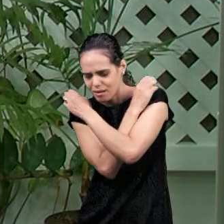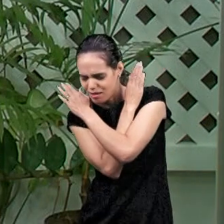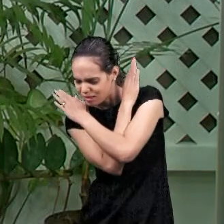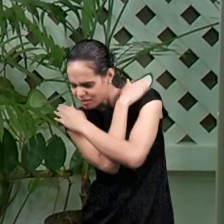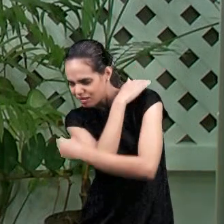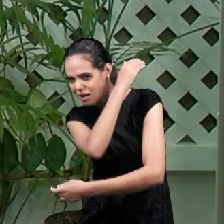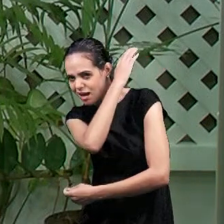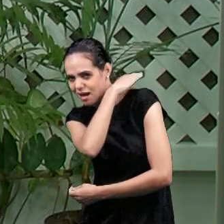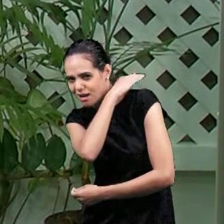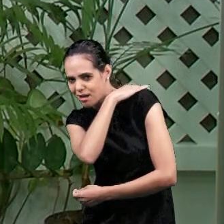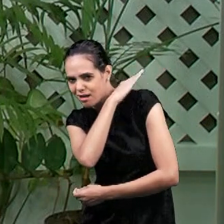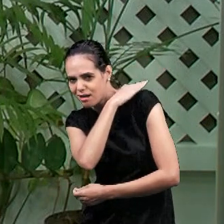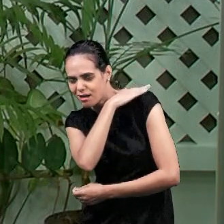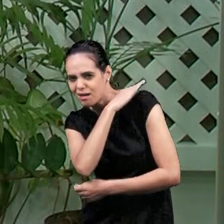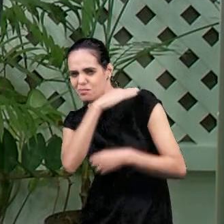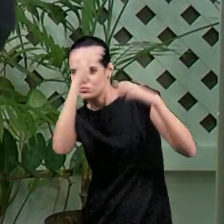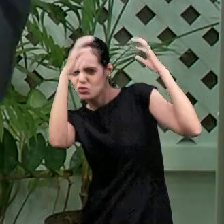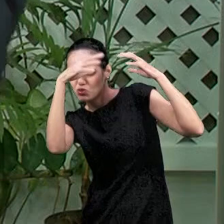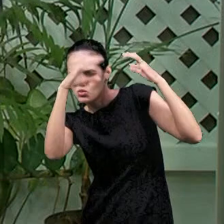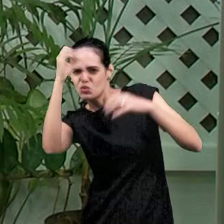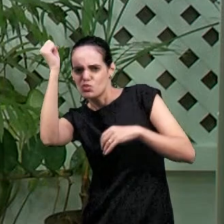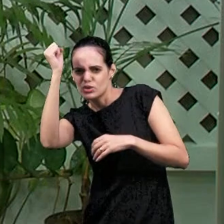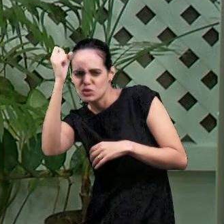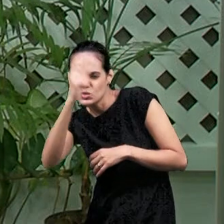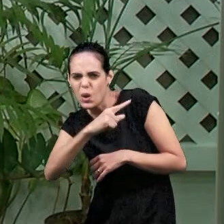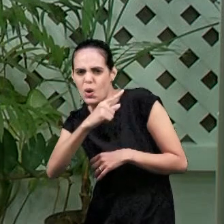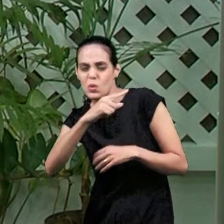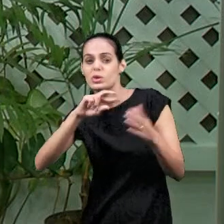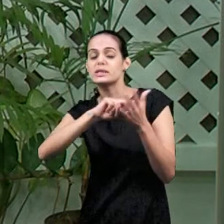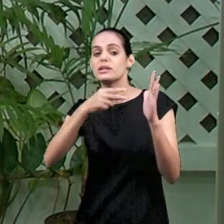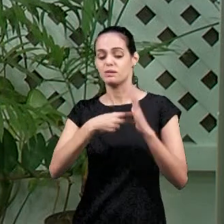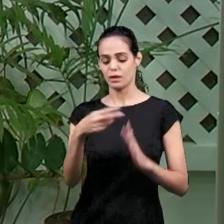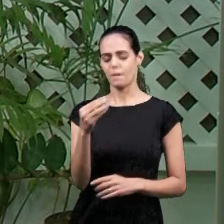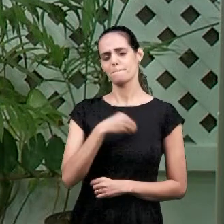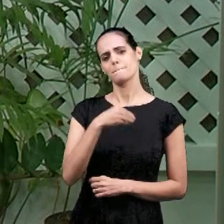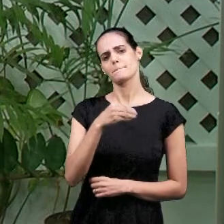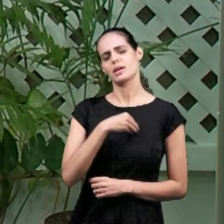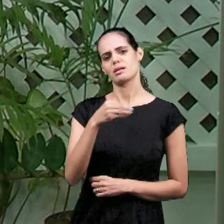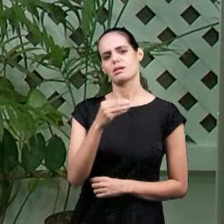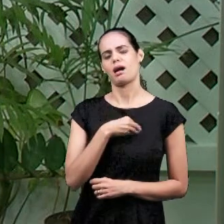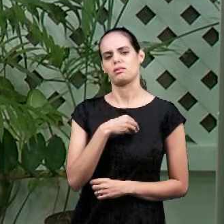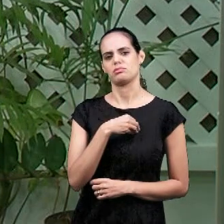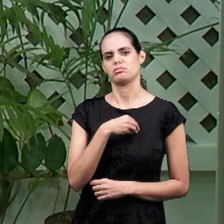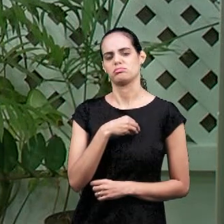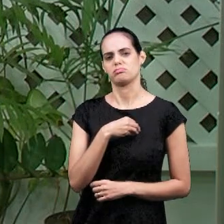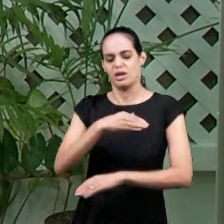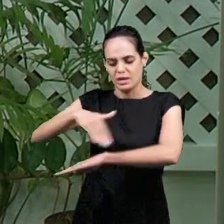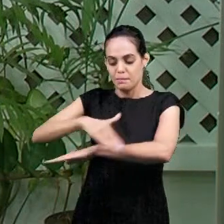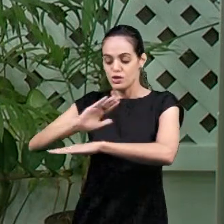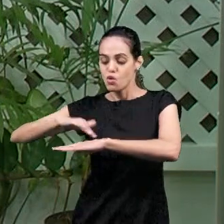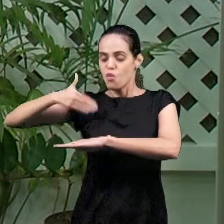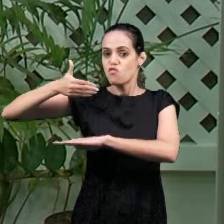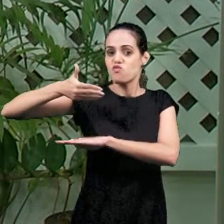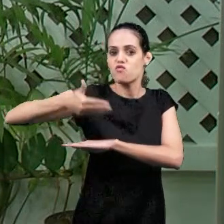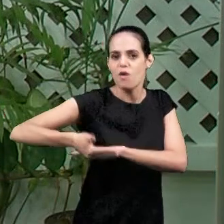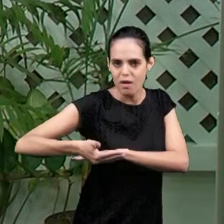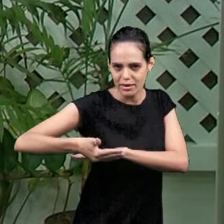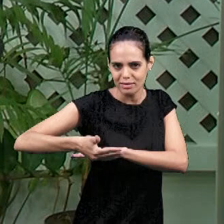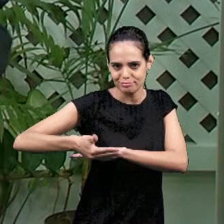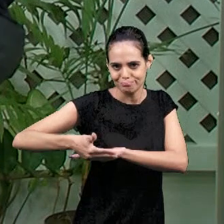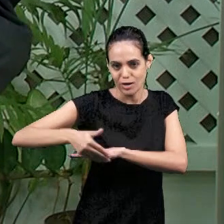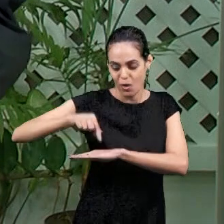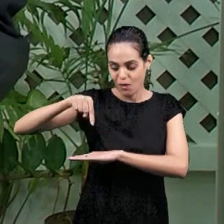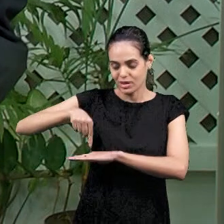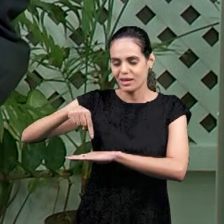vit dans le péché. Simplement, il demande le monde spirituellement. Il vit du péché, au bord